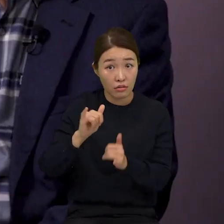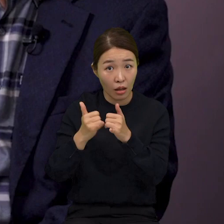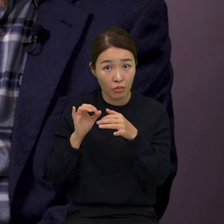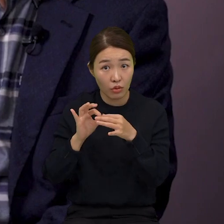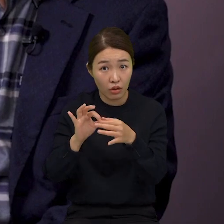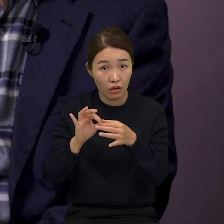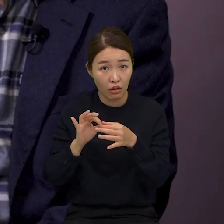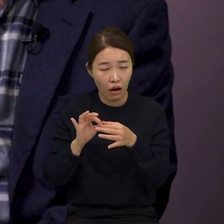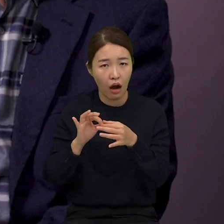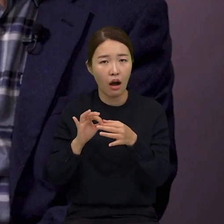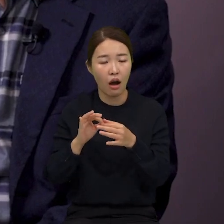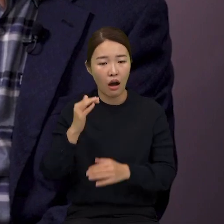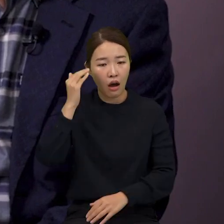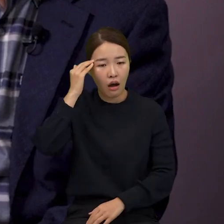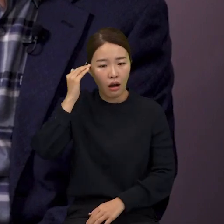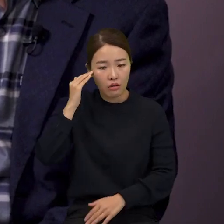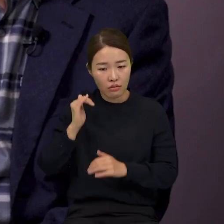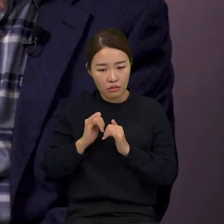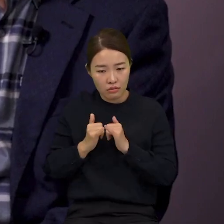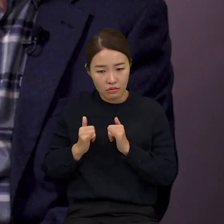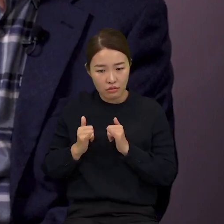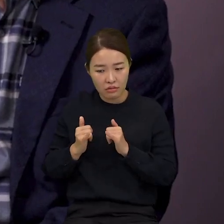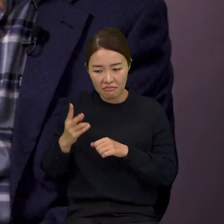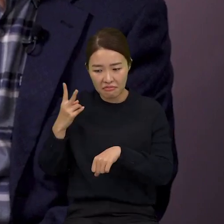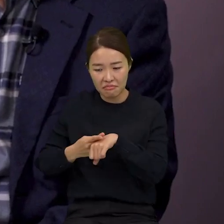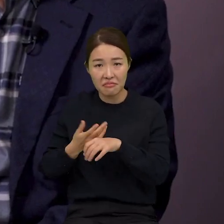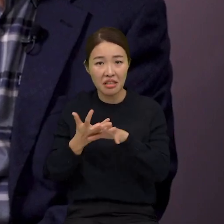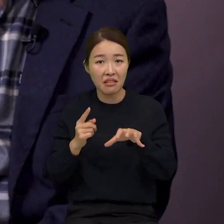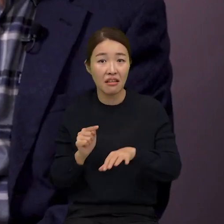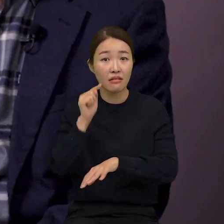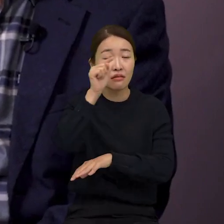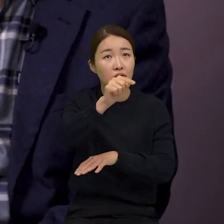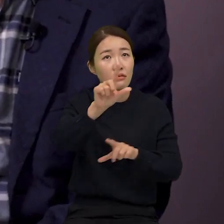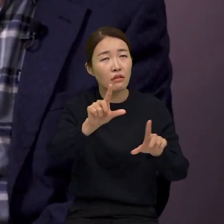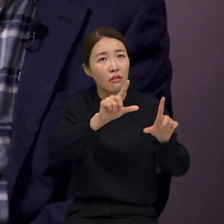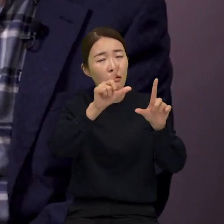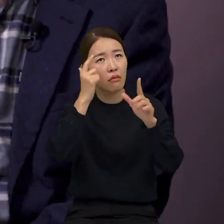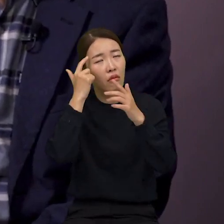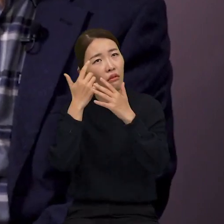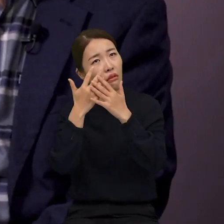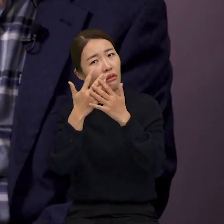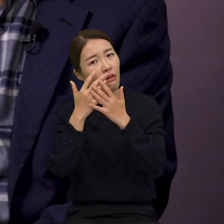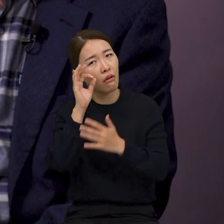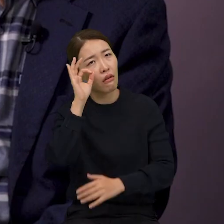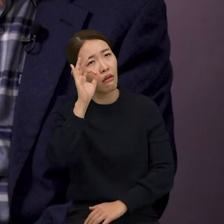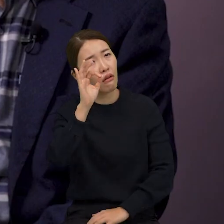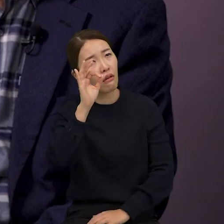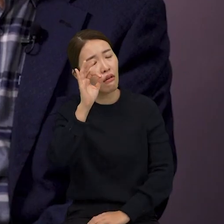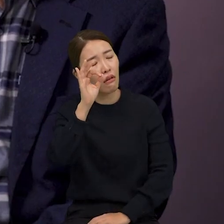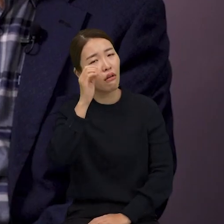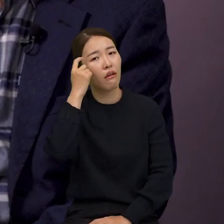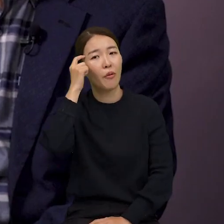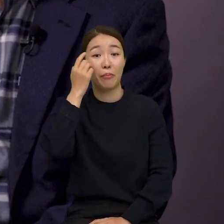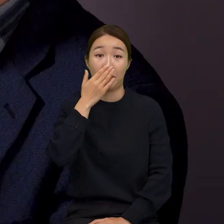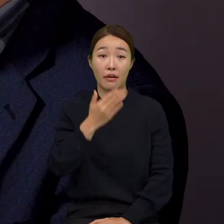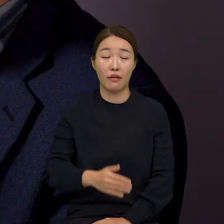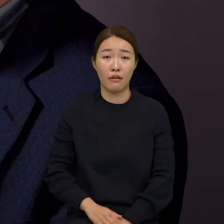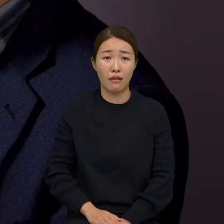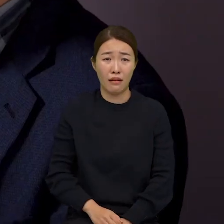인물을 통해서 우리는 한인 이민자들이 삶을 상상해 볼 수